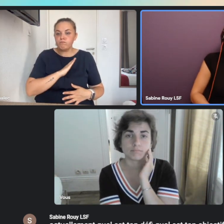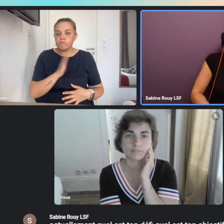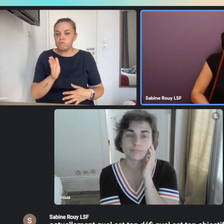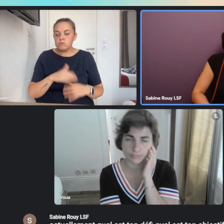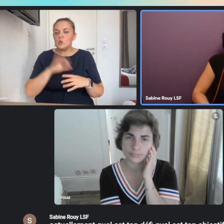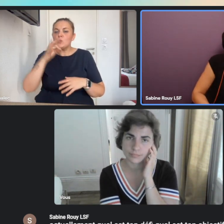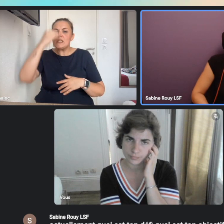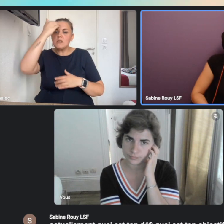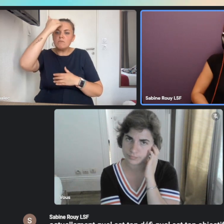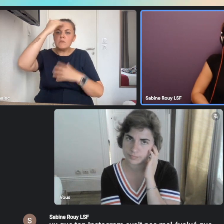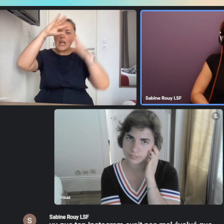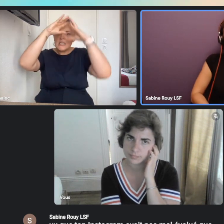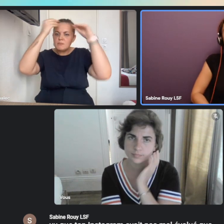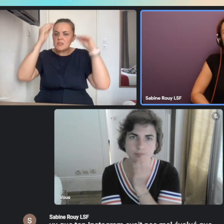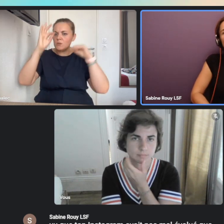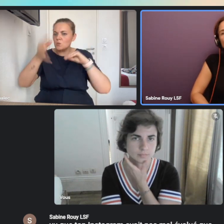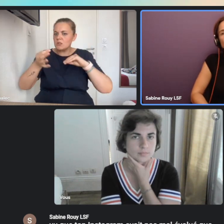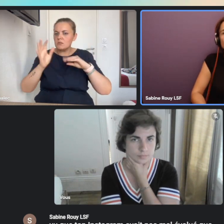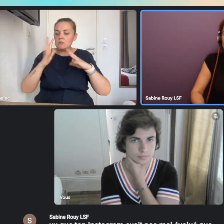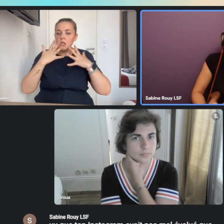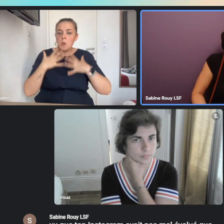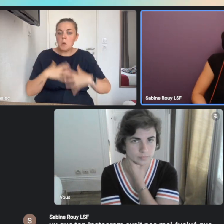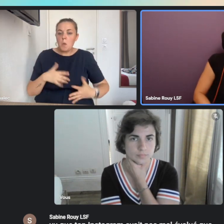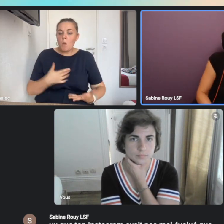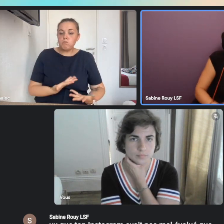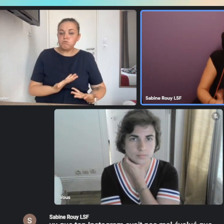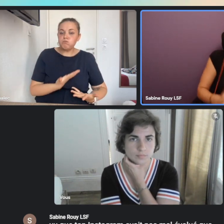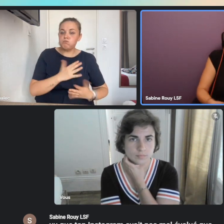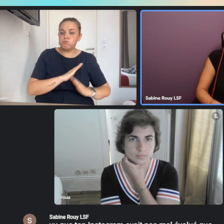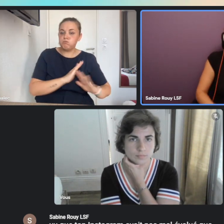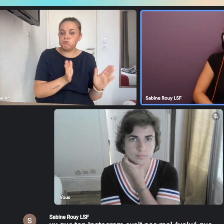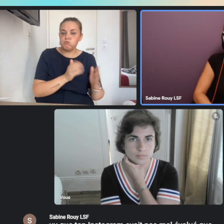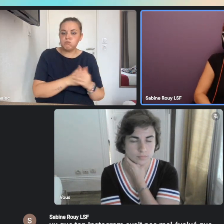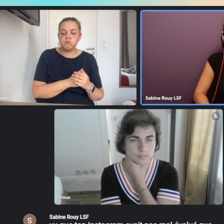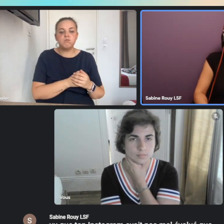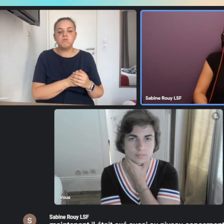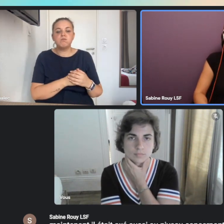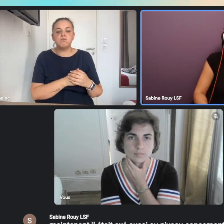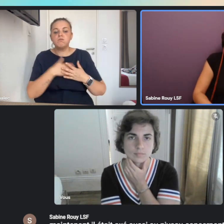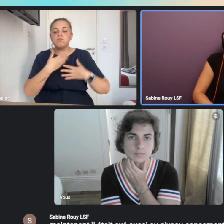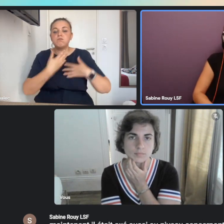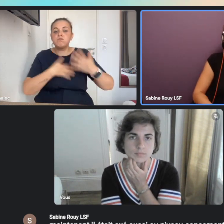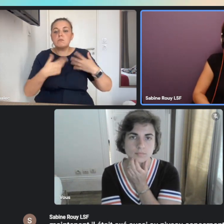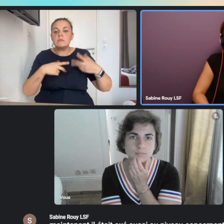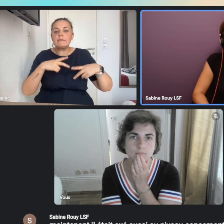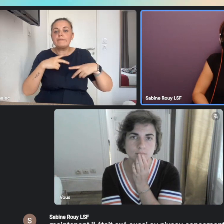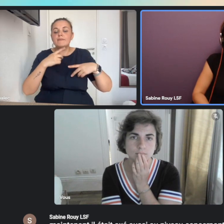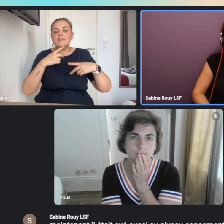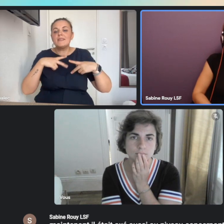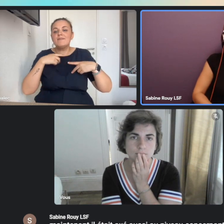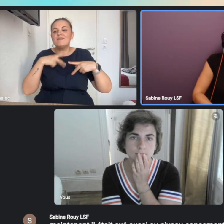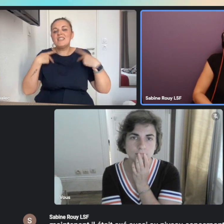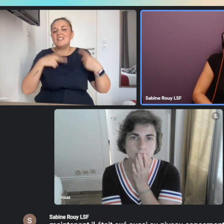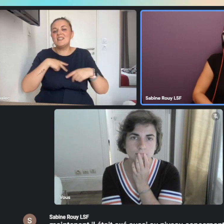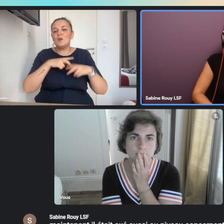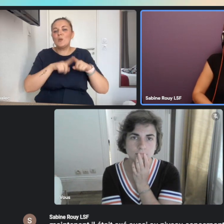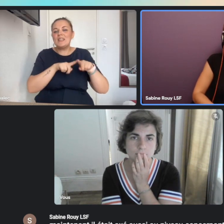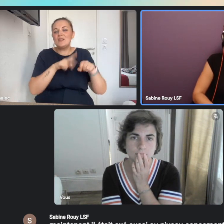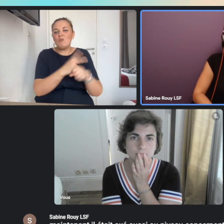j'avais mis mon corps un peu de côté. J'étais plus donc l'esprit, oui, j'étais dessus, mais le corps, je savais pas